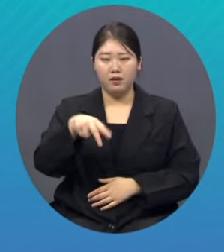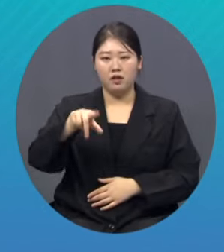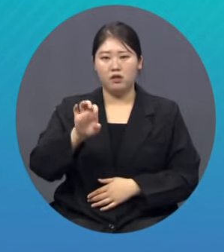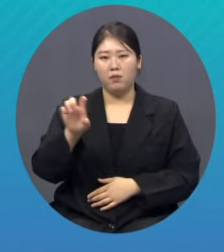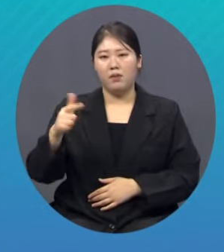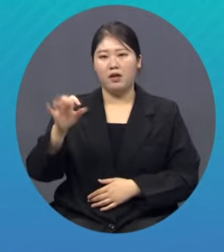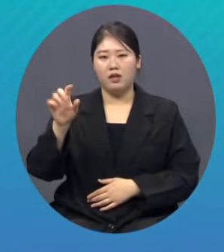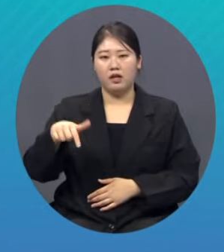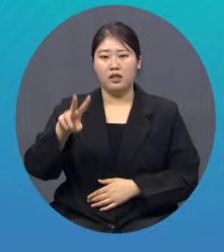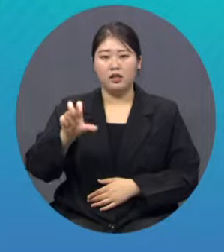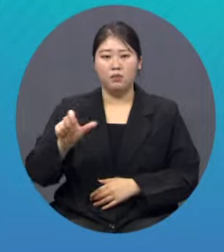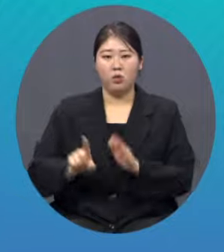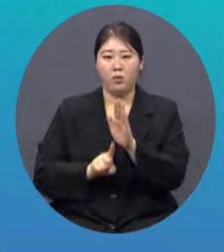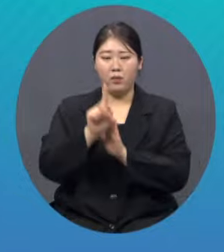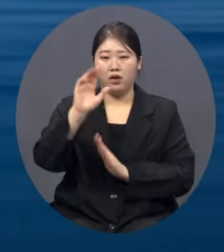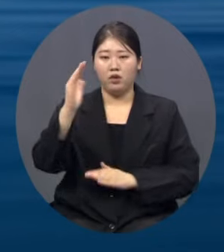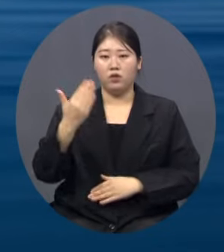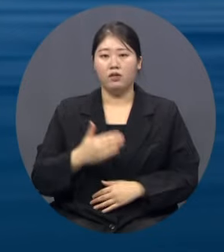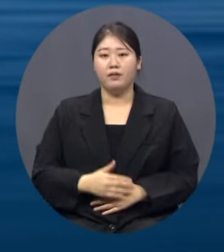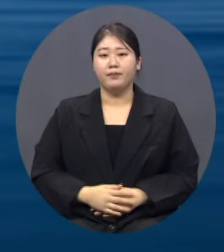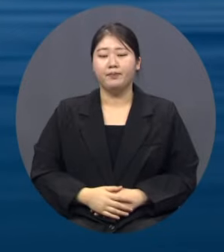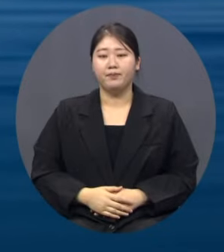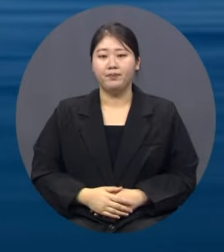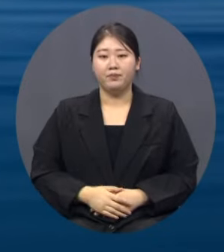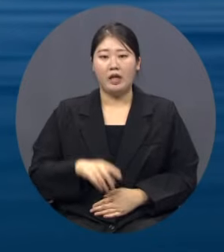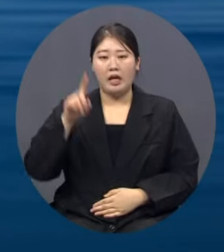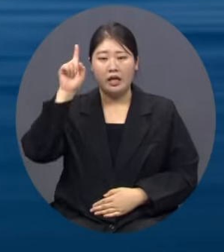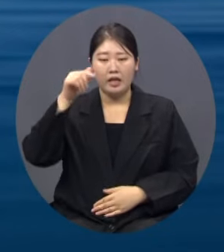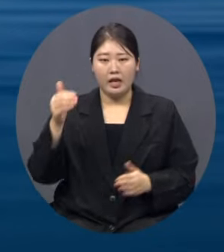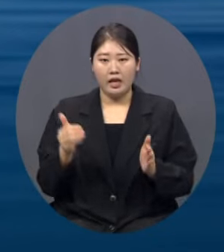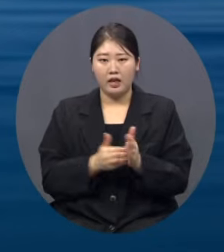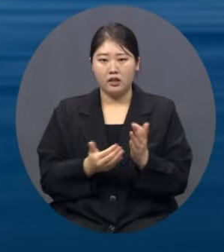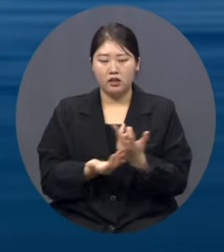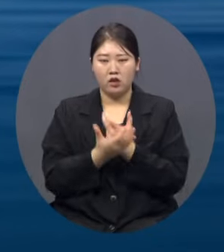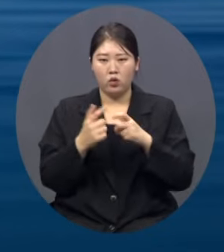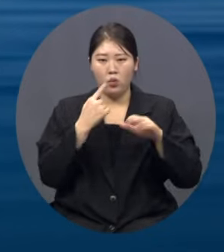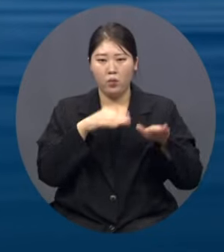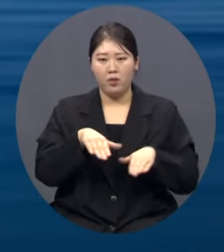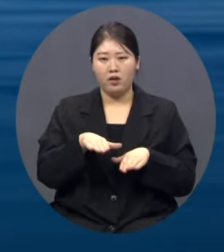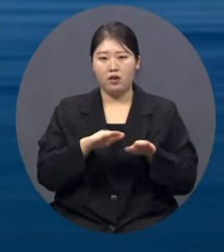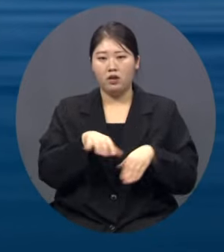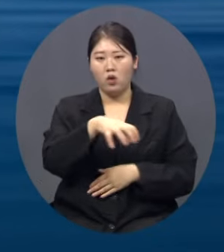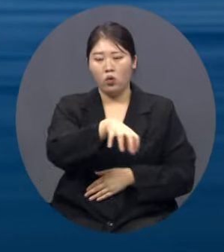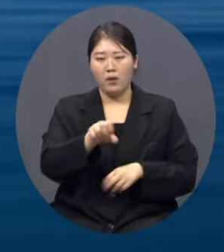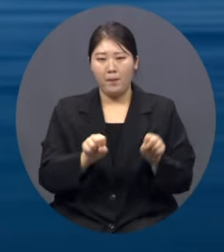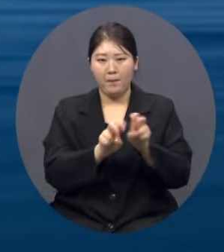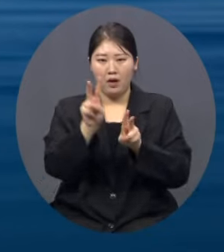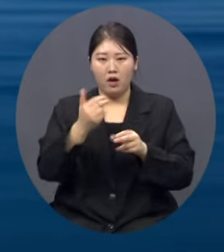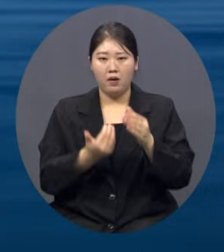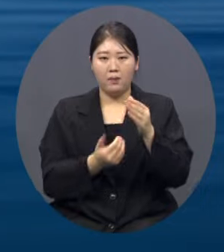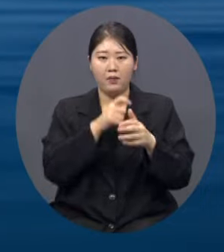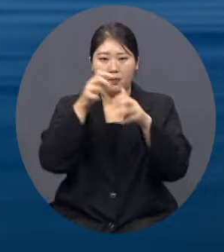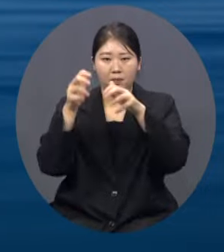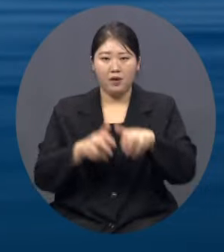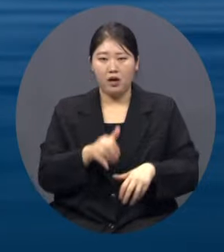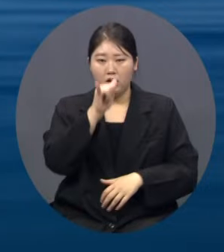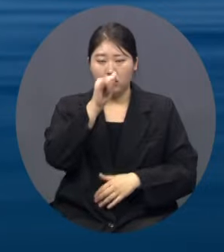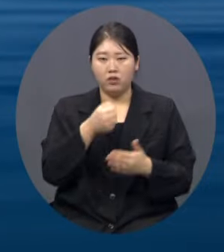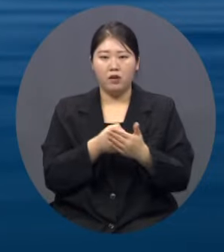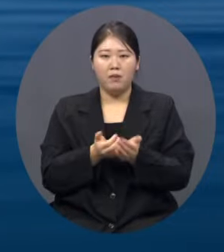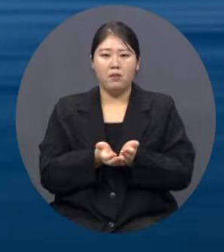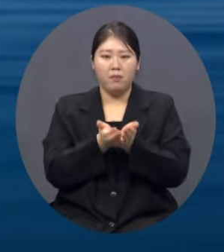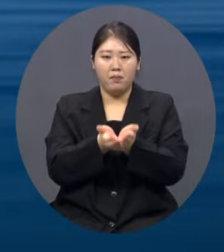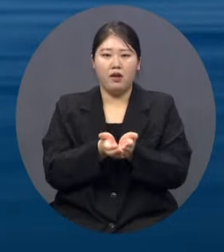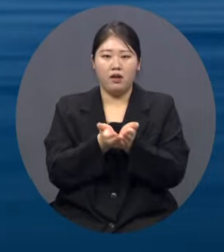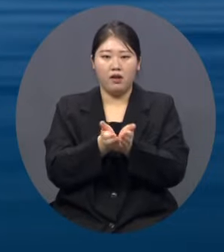25도까지 오르겠습니다 내일까지 제주도 해상에 비가 내리고 벼락기 치는 곳이 있겠습니다 항해하거나 조업하는